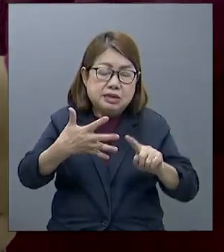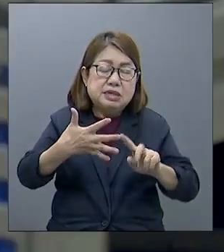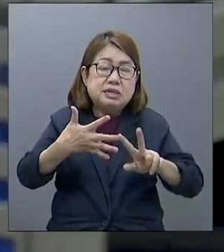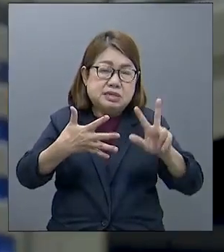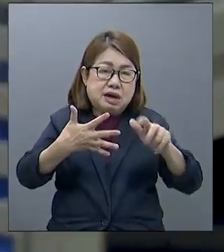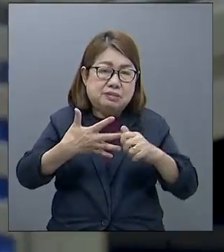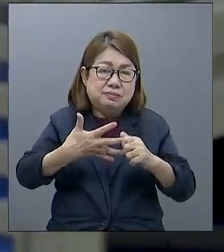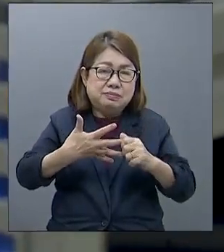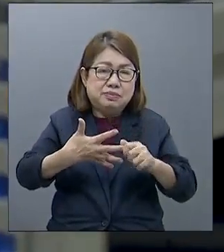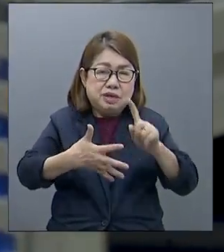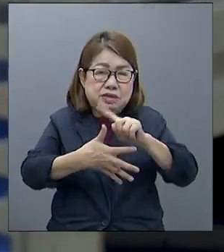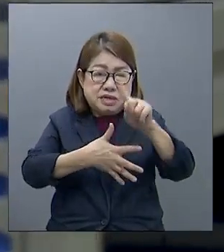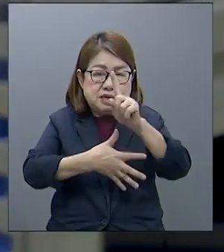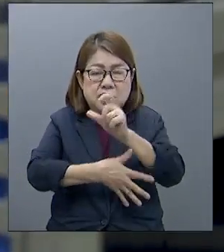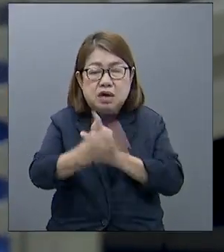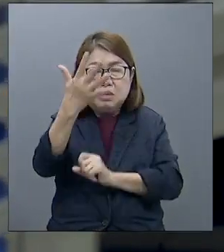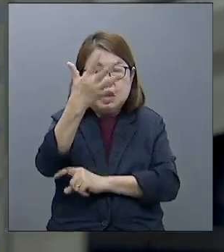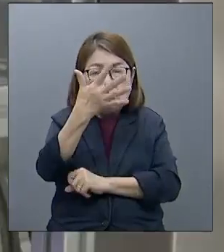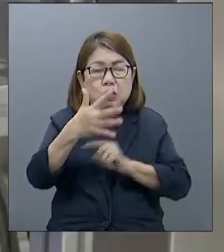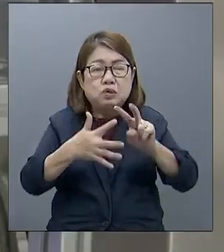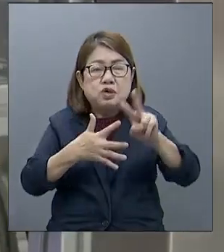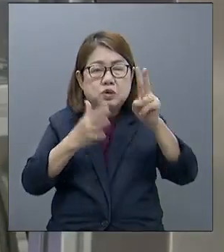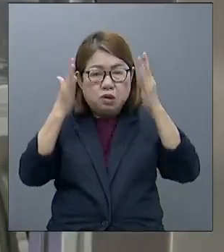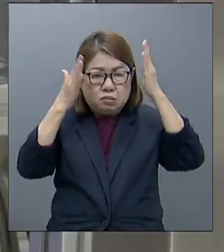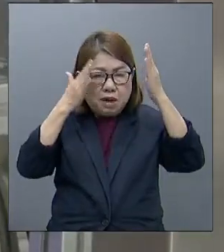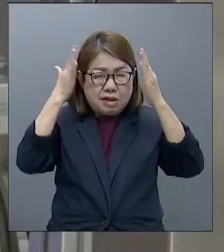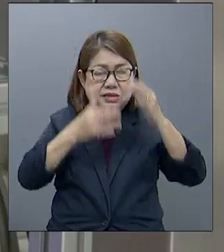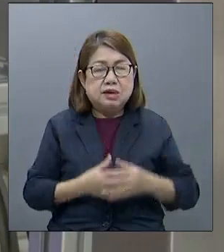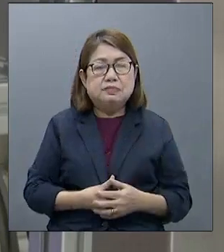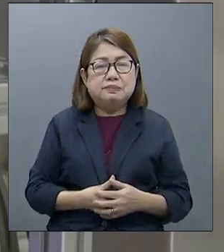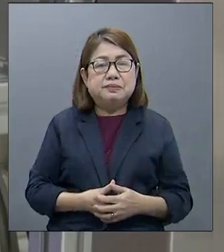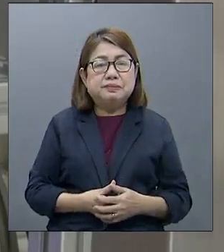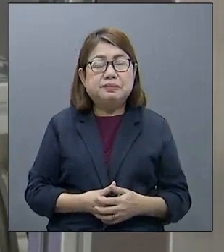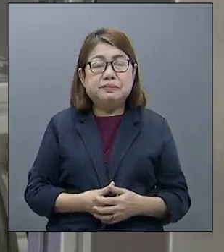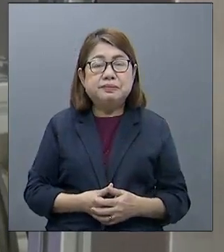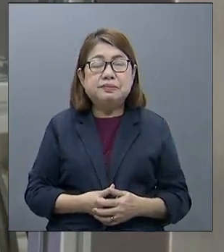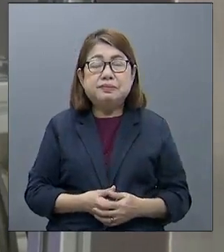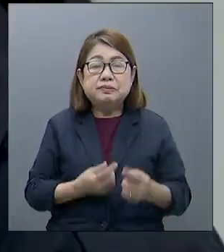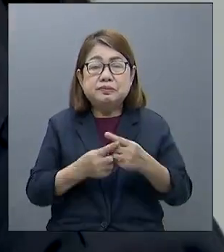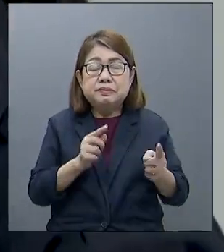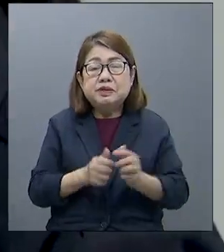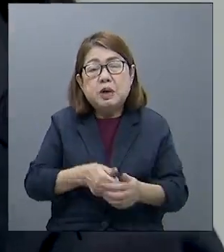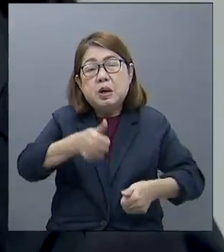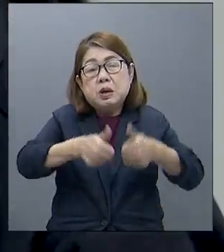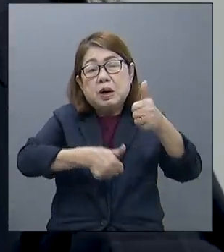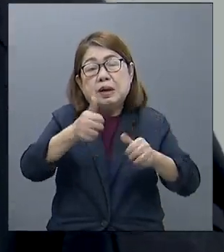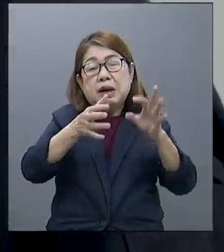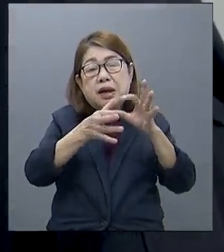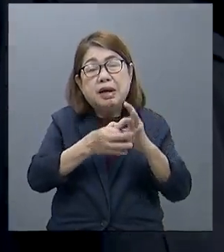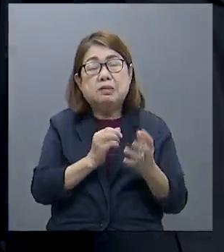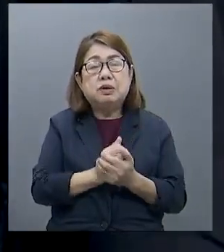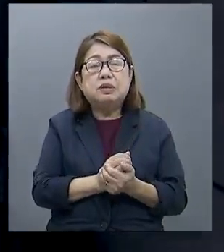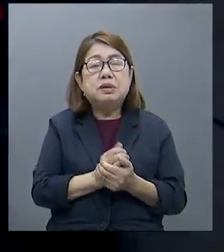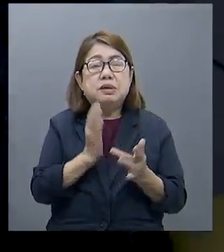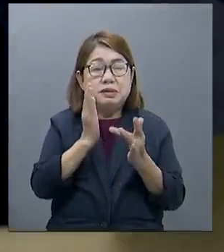าเซียนรองจากสิงคโปร์แล้วก็มาเลเซียค่ะสำหรับอันดับขีดความสามารถในการแข่งขันด้านดิจิทัลของไทยที่สูงขึ้นนะ